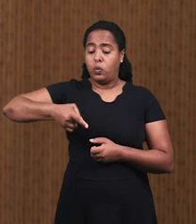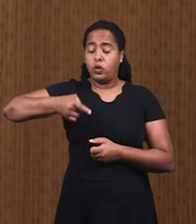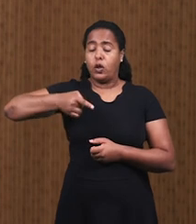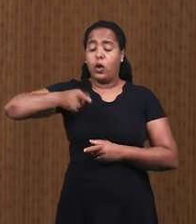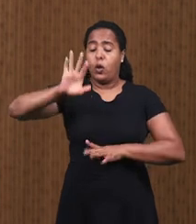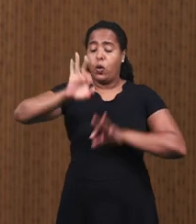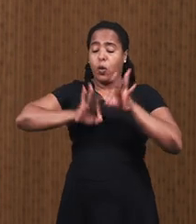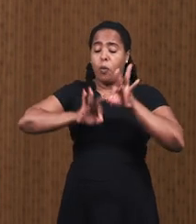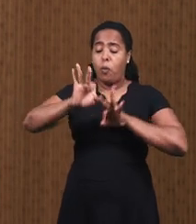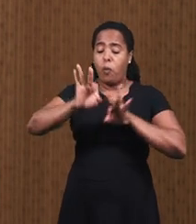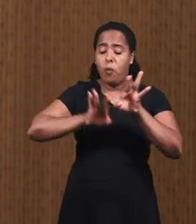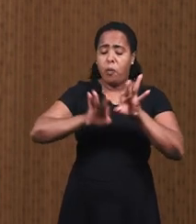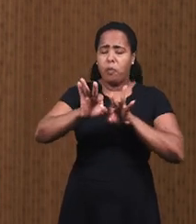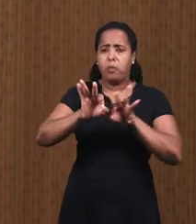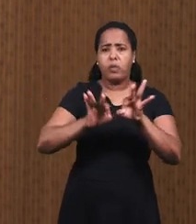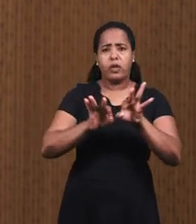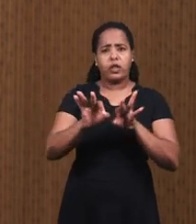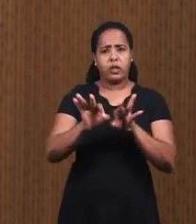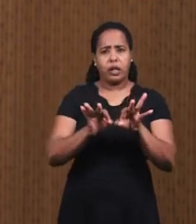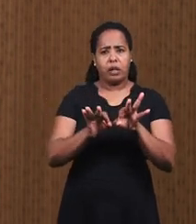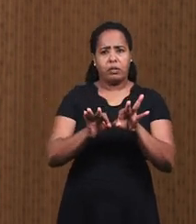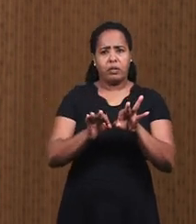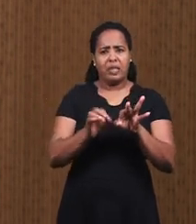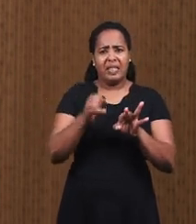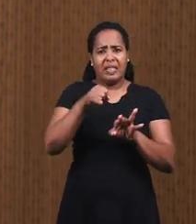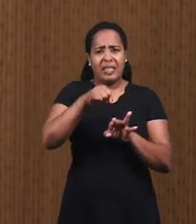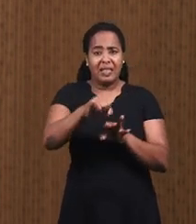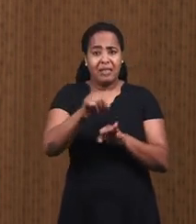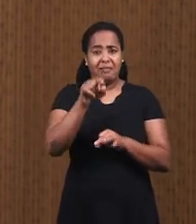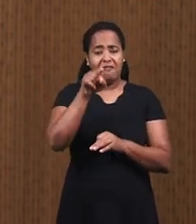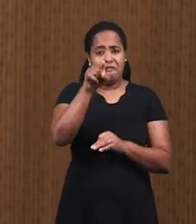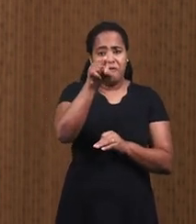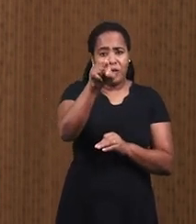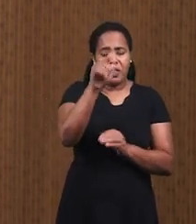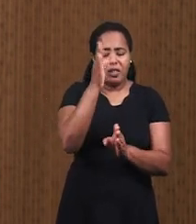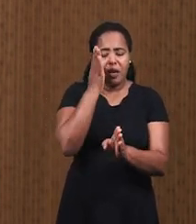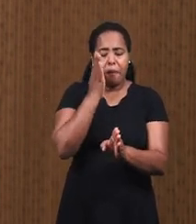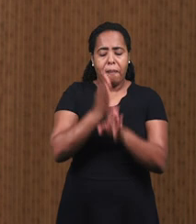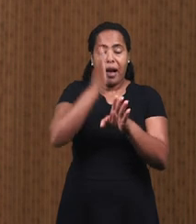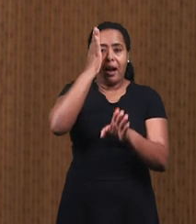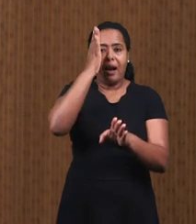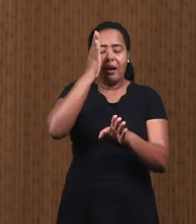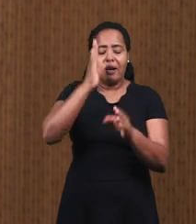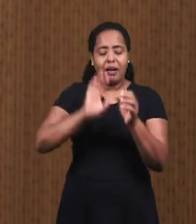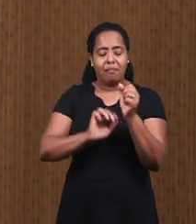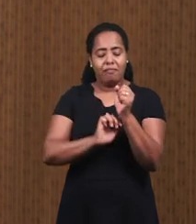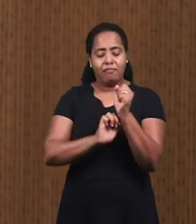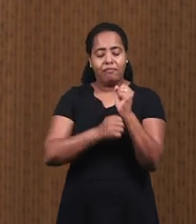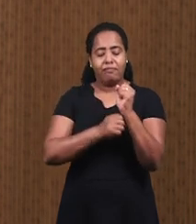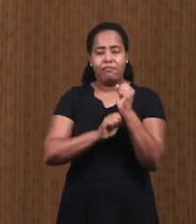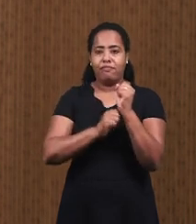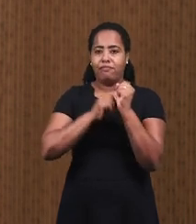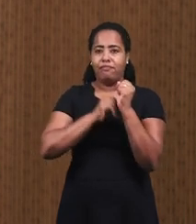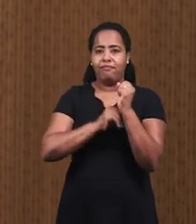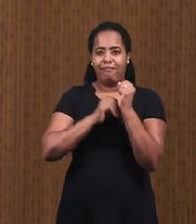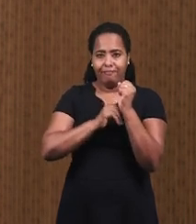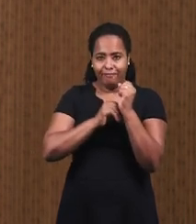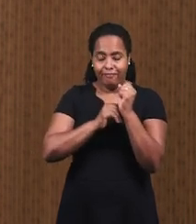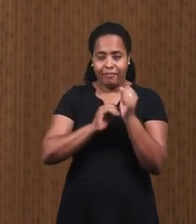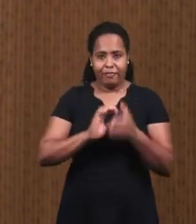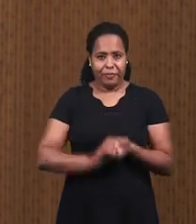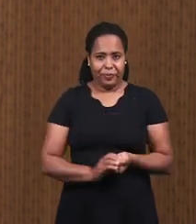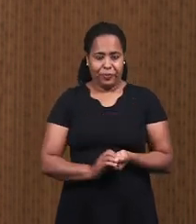quelque chose que Dieu a parlé, comme le projet. Vous pouvez comprendre cela si vous découvrez le